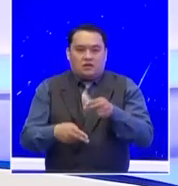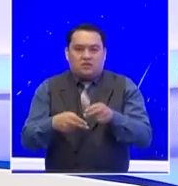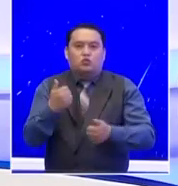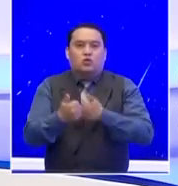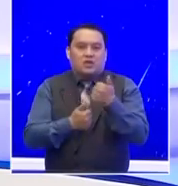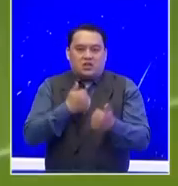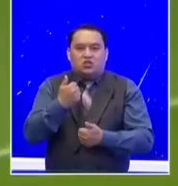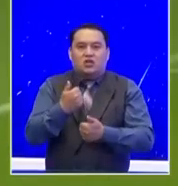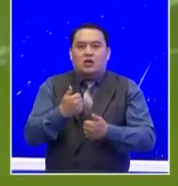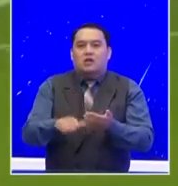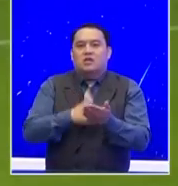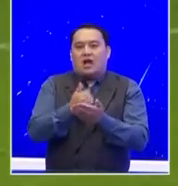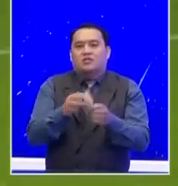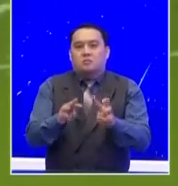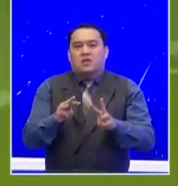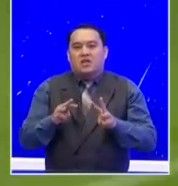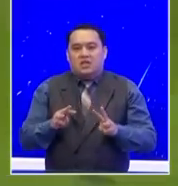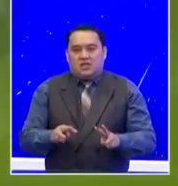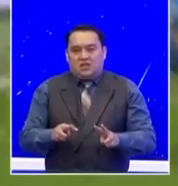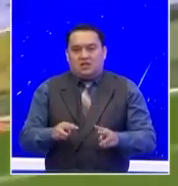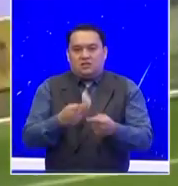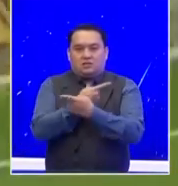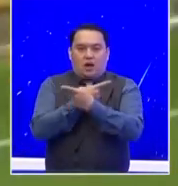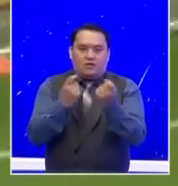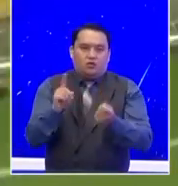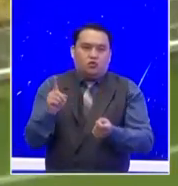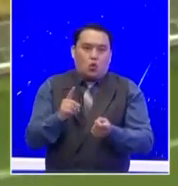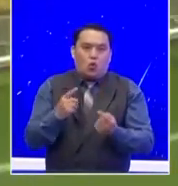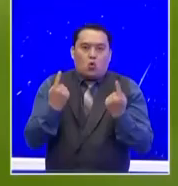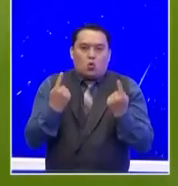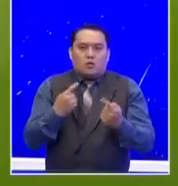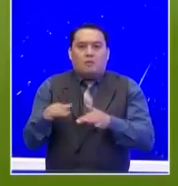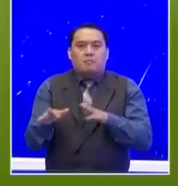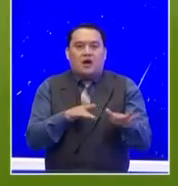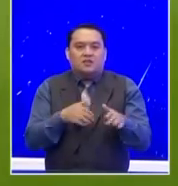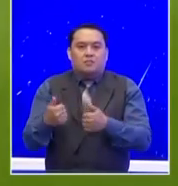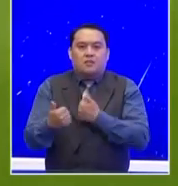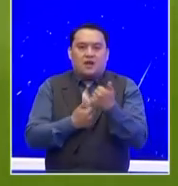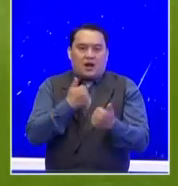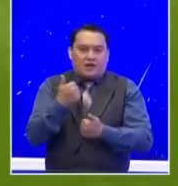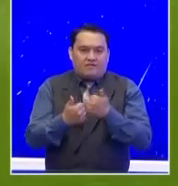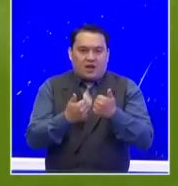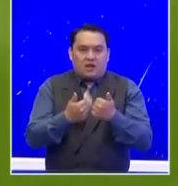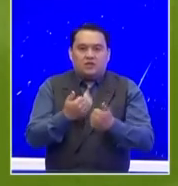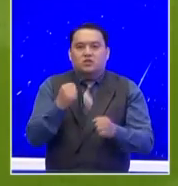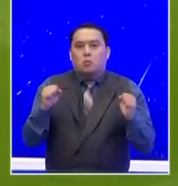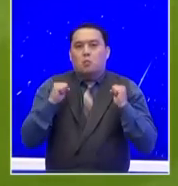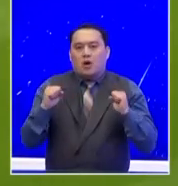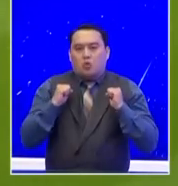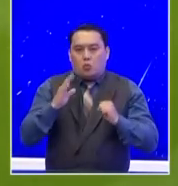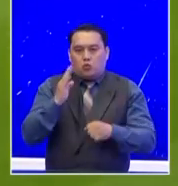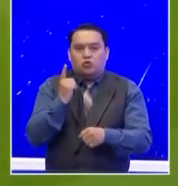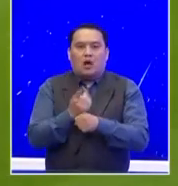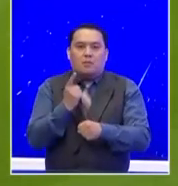турнира. Премьер-министр Нидерландов Марк Рютте заявил, что крупные массовые мероприятия в стране, в том числе и спортивные,